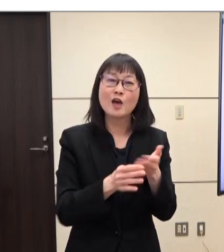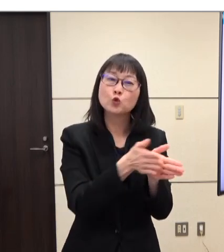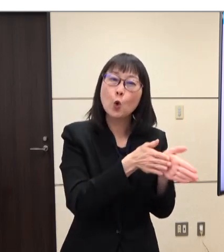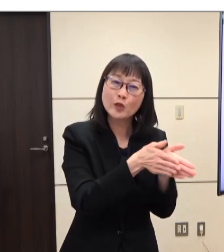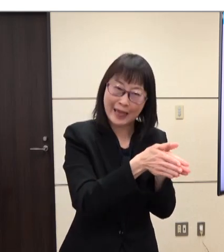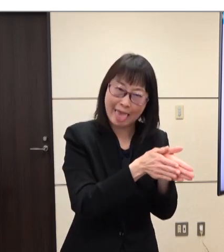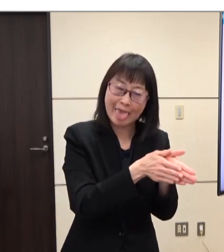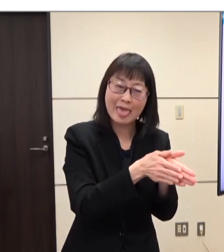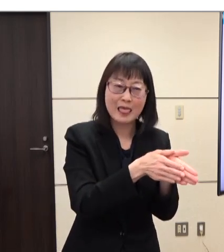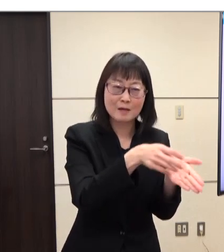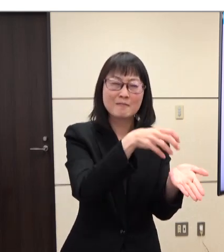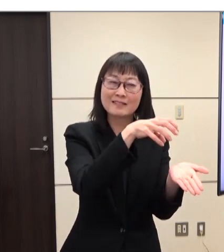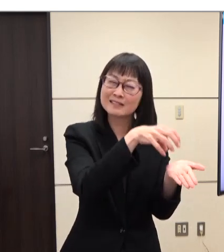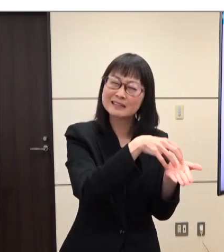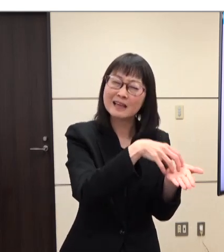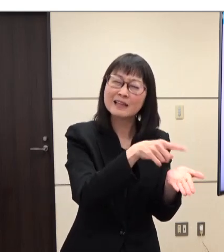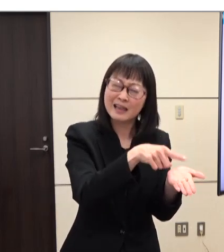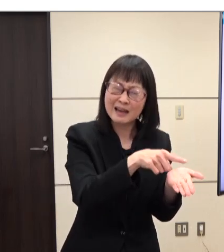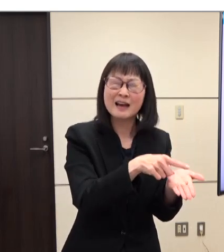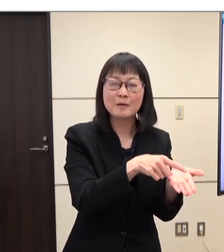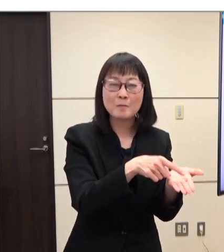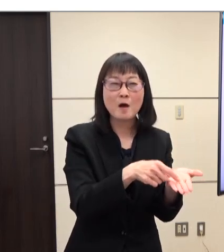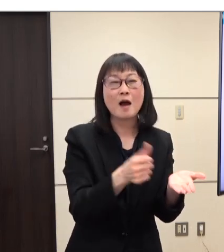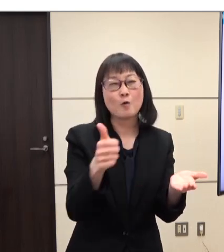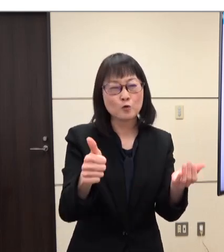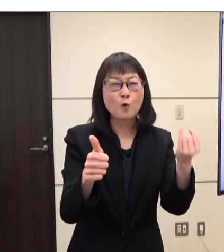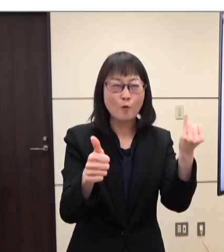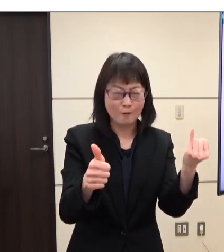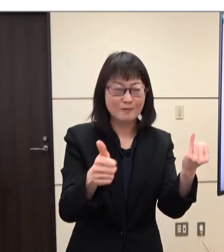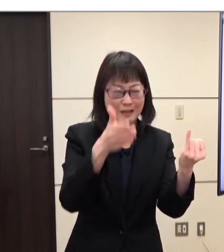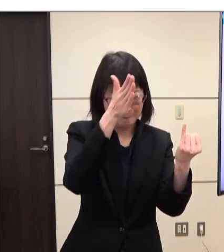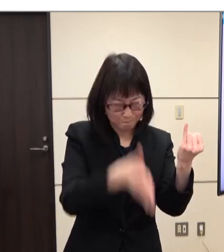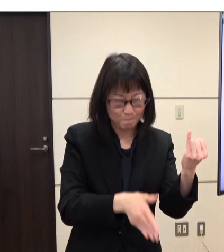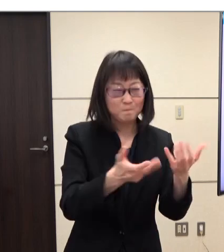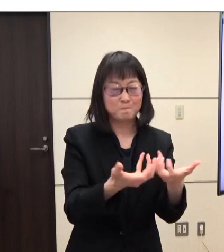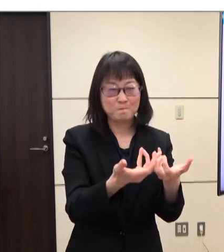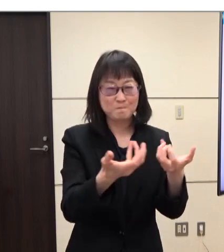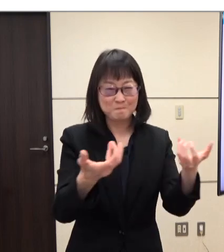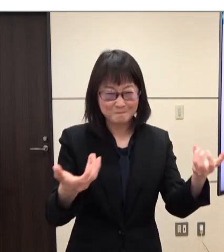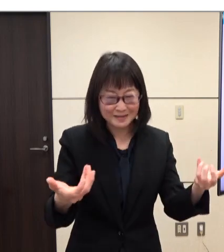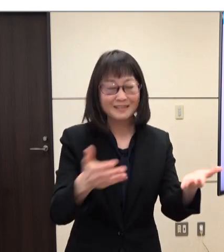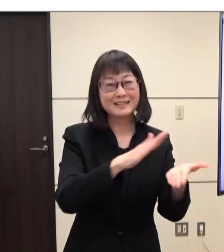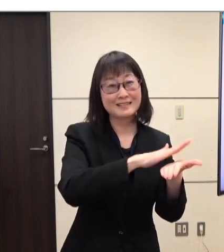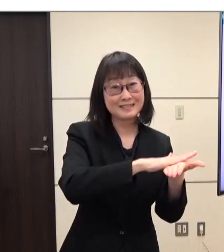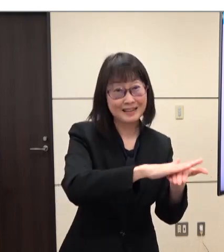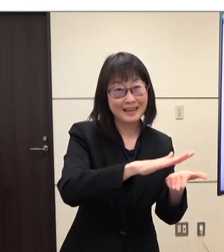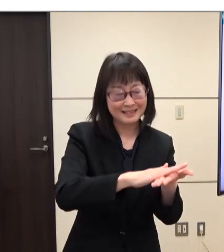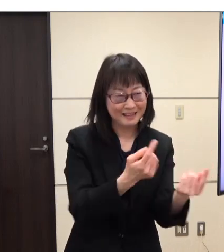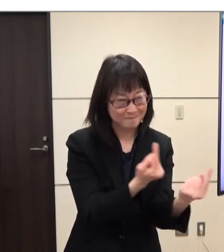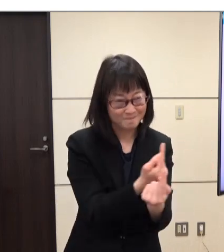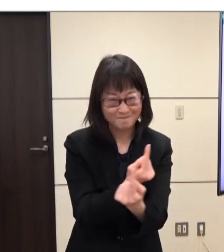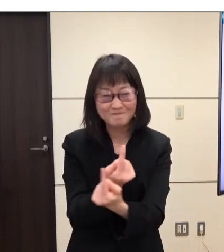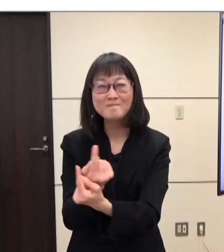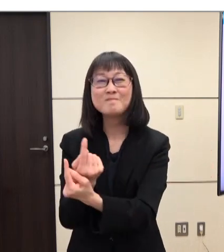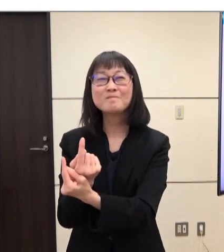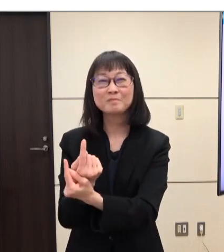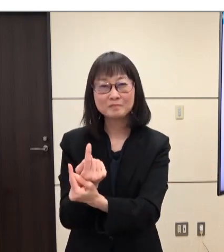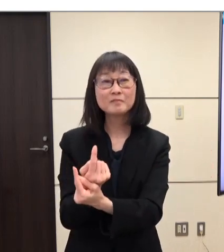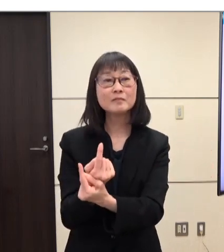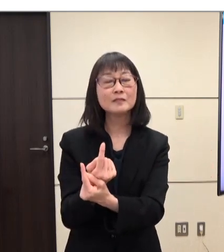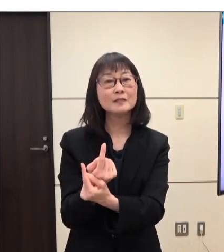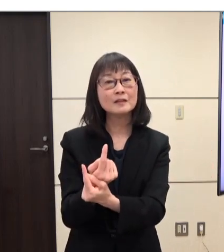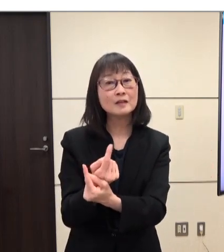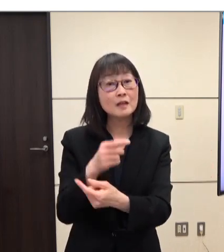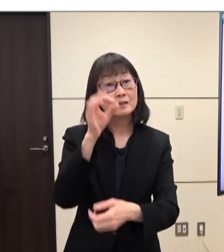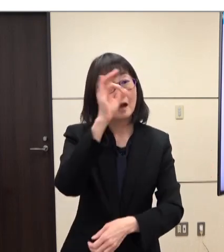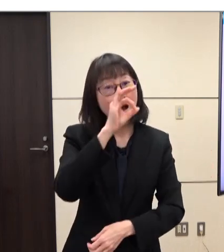汚かったものを男女別にしてきれいにするとかですね、そういっただけでも、まあ、かなり抵抗感が少なくなって